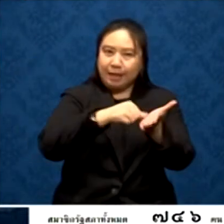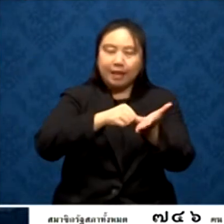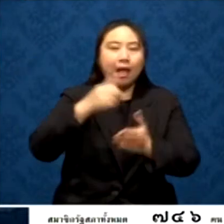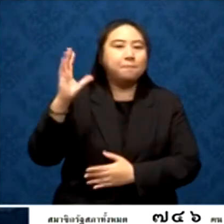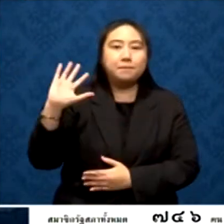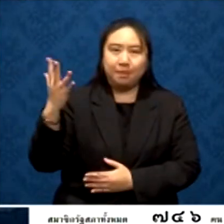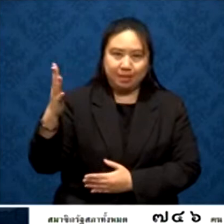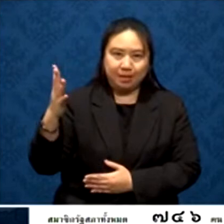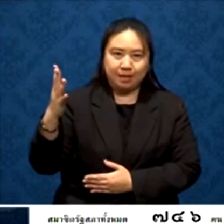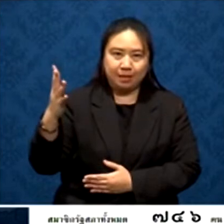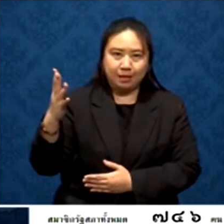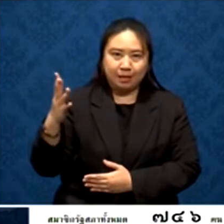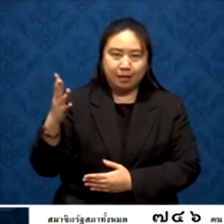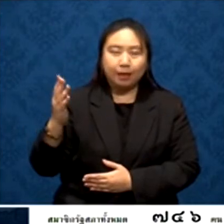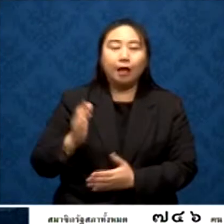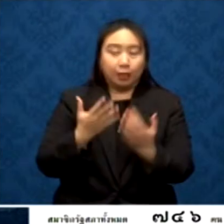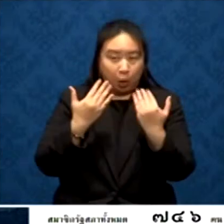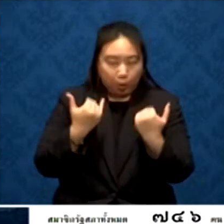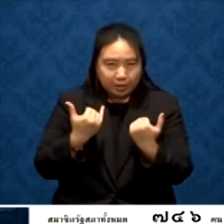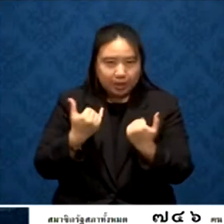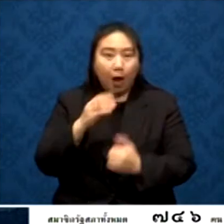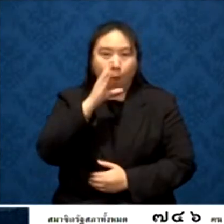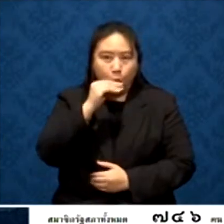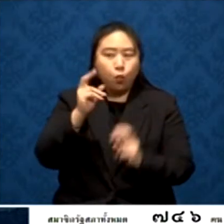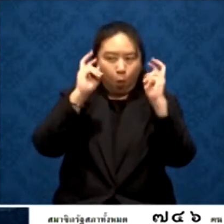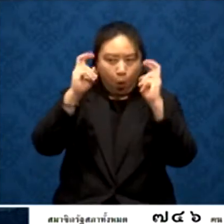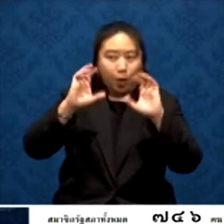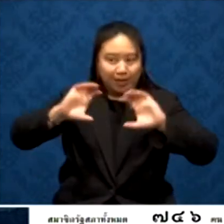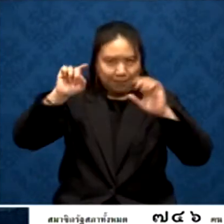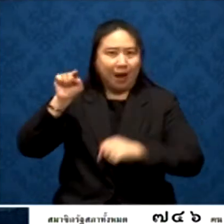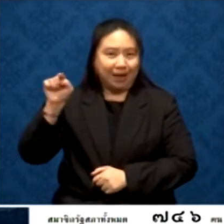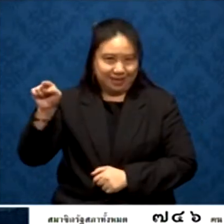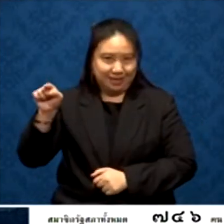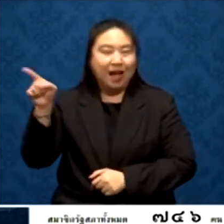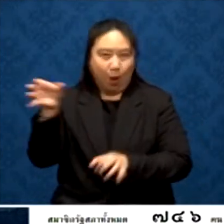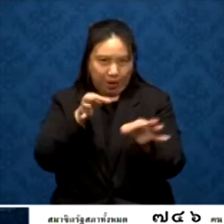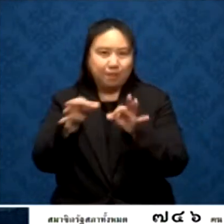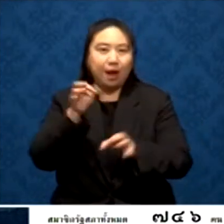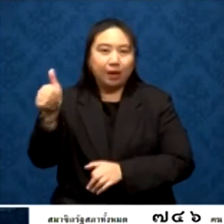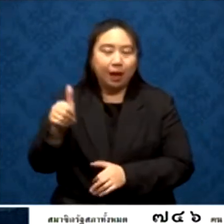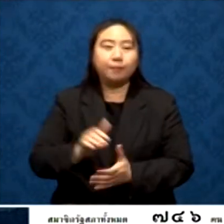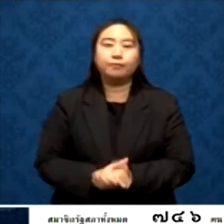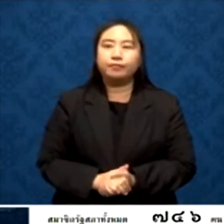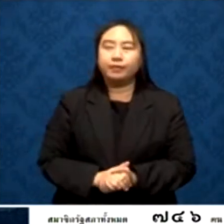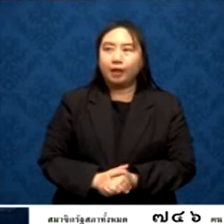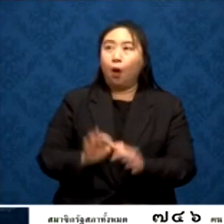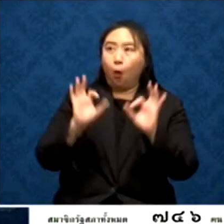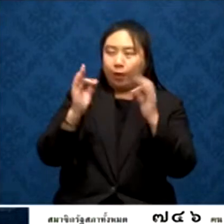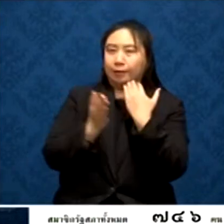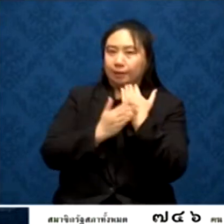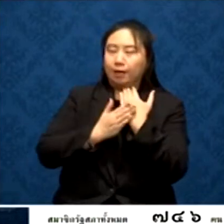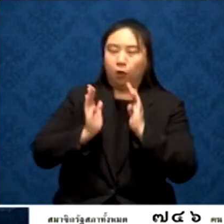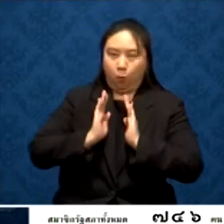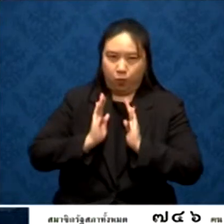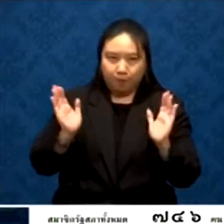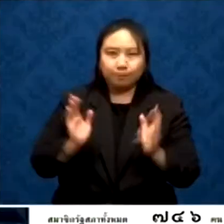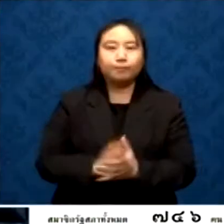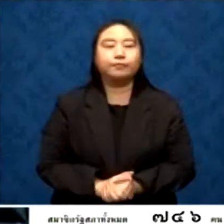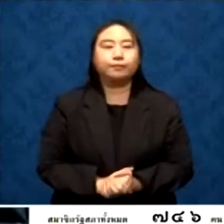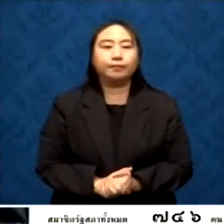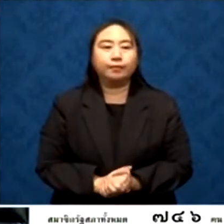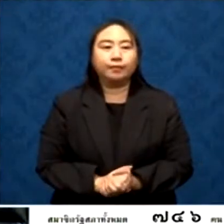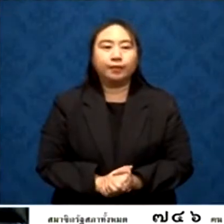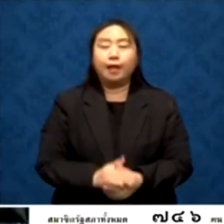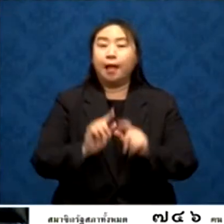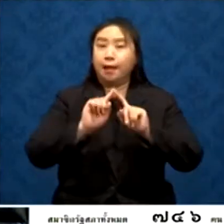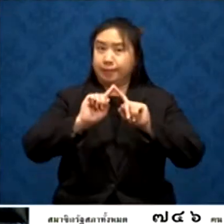งรัฐบาลรัฐบาลนี้เขาพร้อมที่จะชี้แจงครับ ครับผมจะพูดอย่างเท่าที่จำเป็นครับขอบคุณในคำเตือน ครับ แต่ผมจะถาม